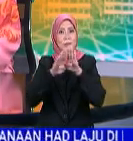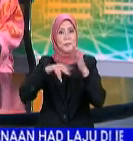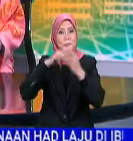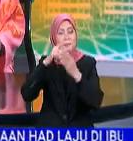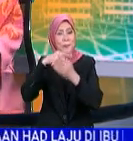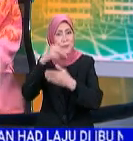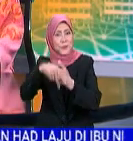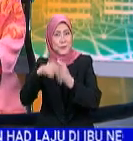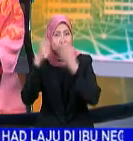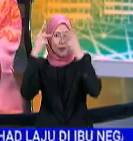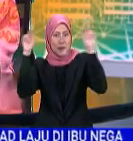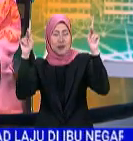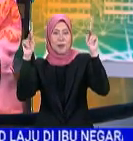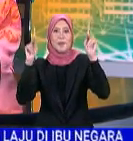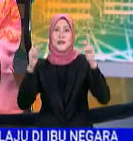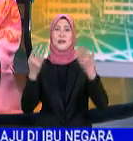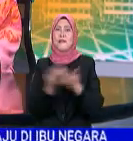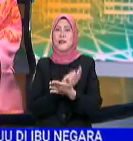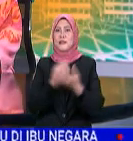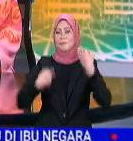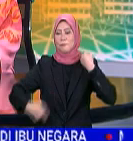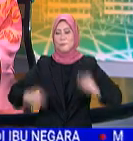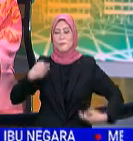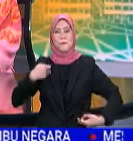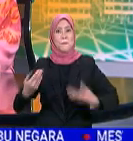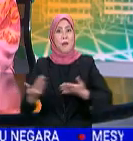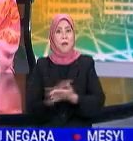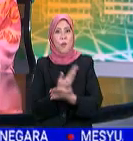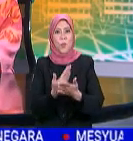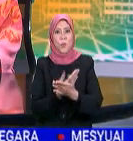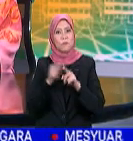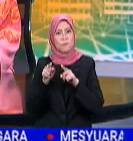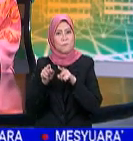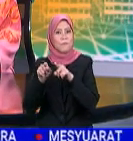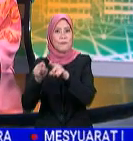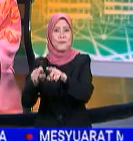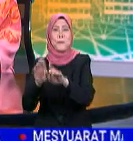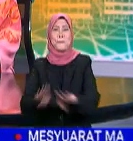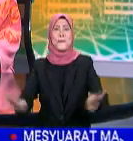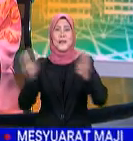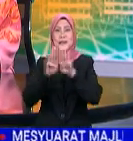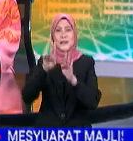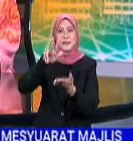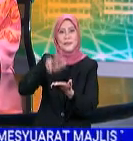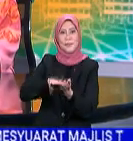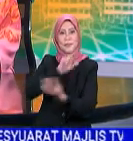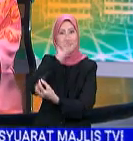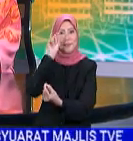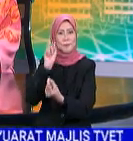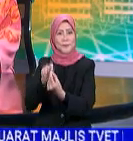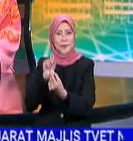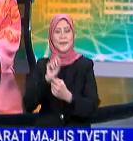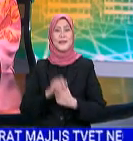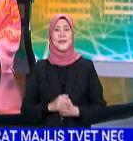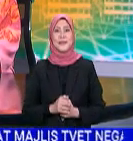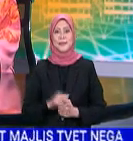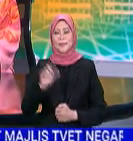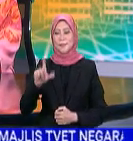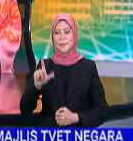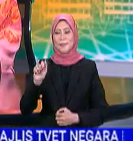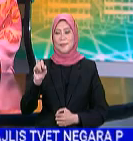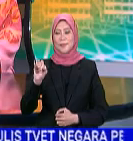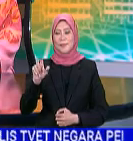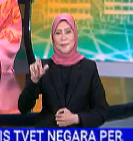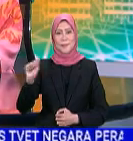Aceng dengan gabungan fashion modern dan kontemporer seiring dengan berita Shahih dan terkini dilalah kader